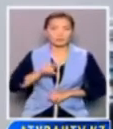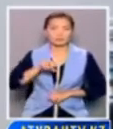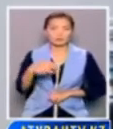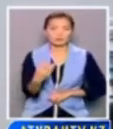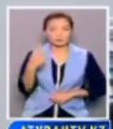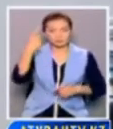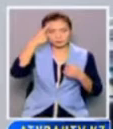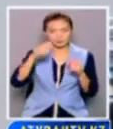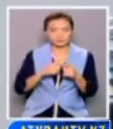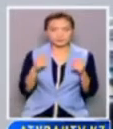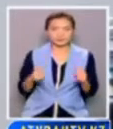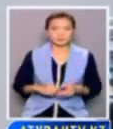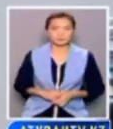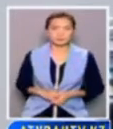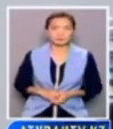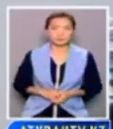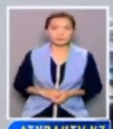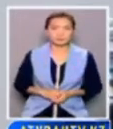Алашорданың идеясы менен